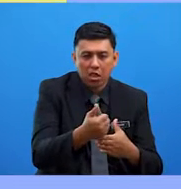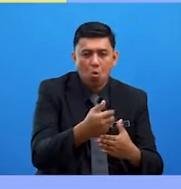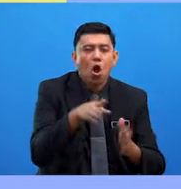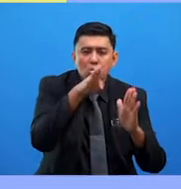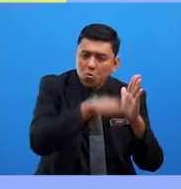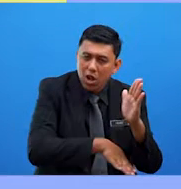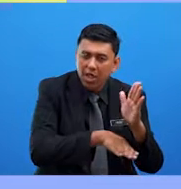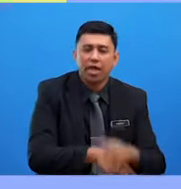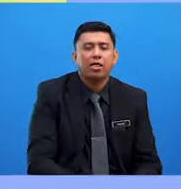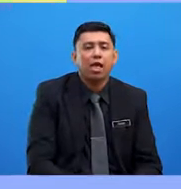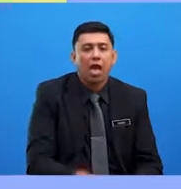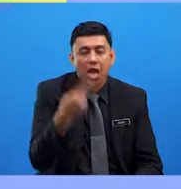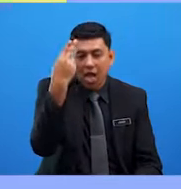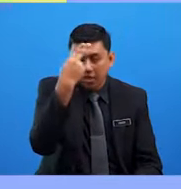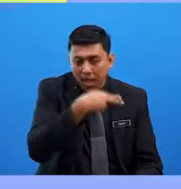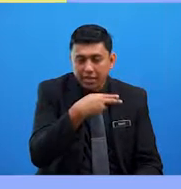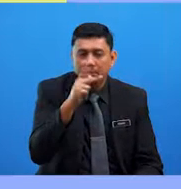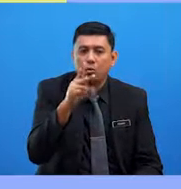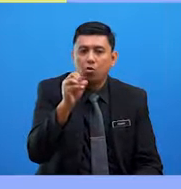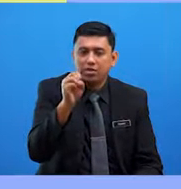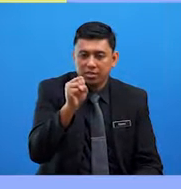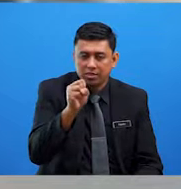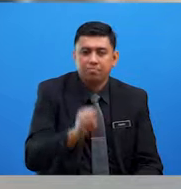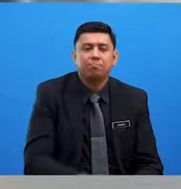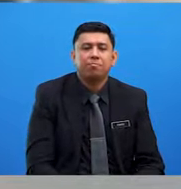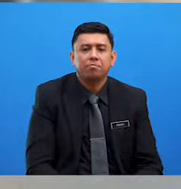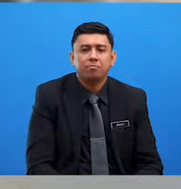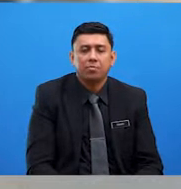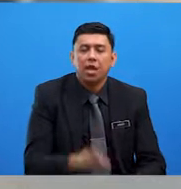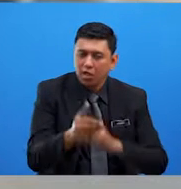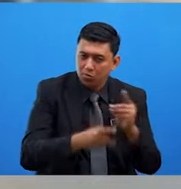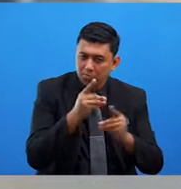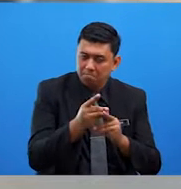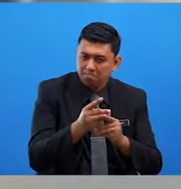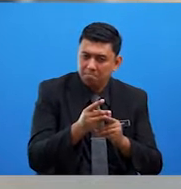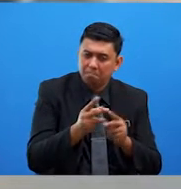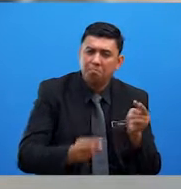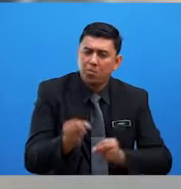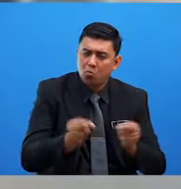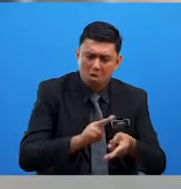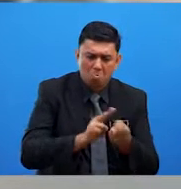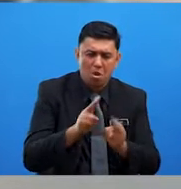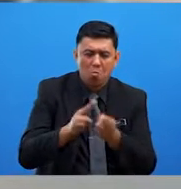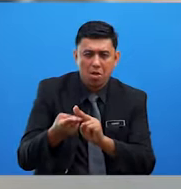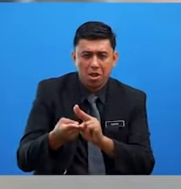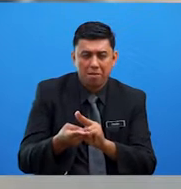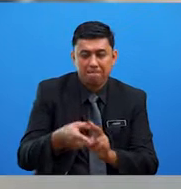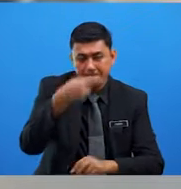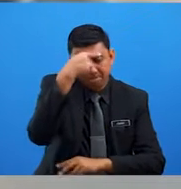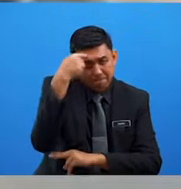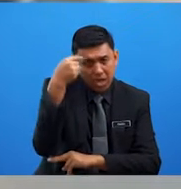atau kurangan hasil terhadap kos. Dunia perniagaan yang sering